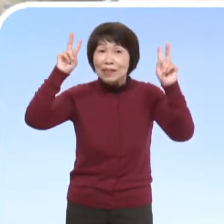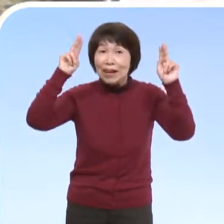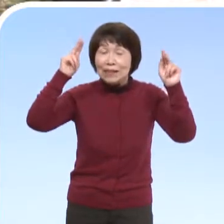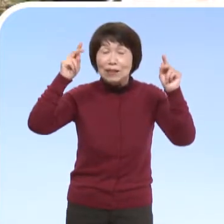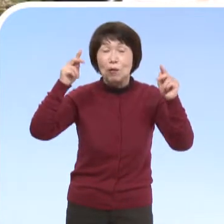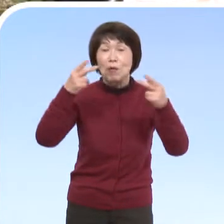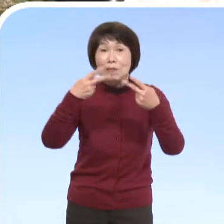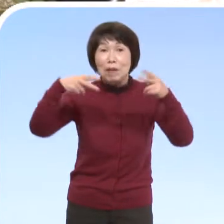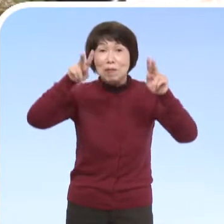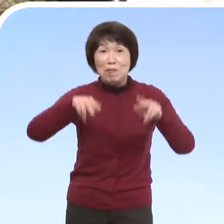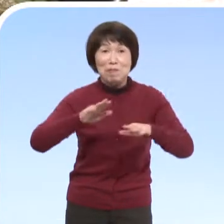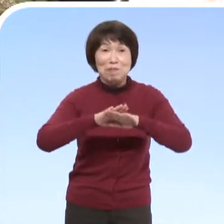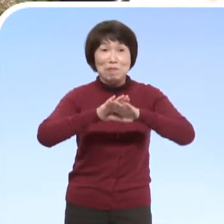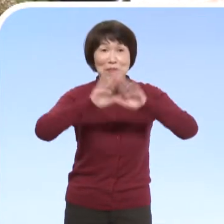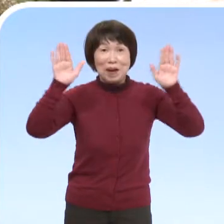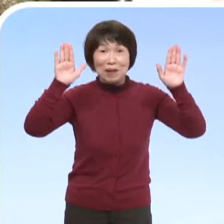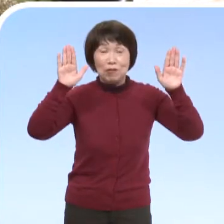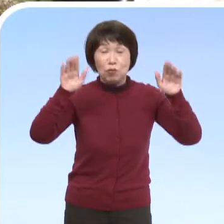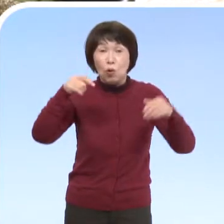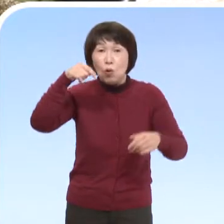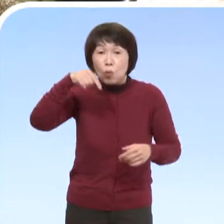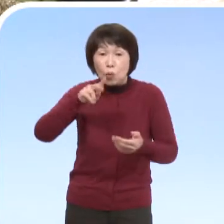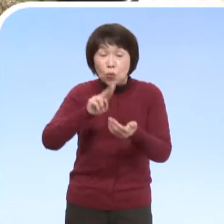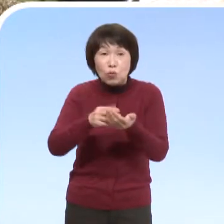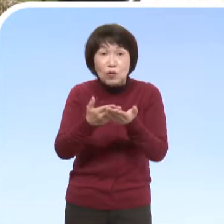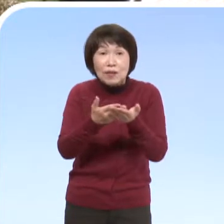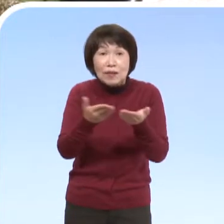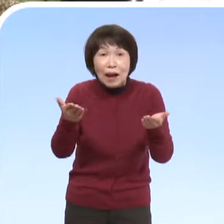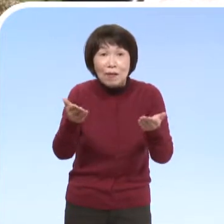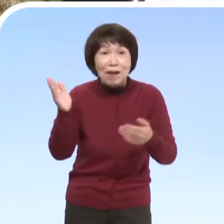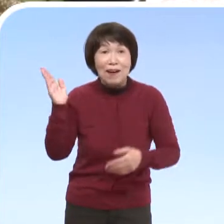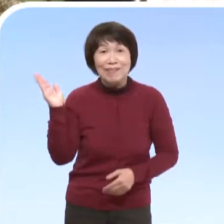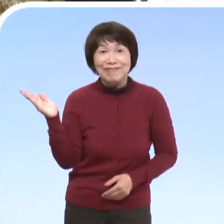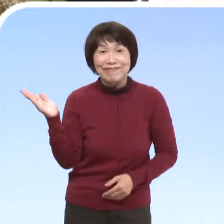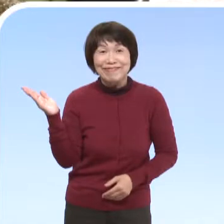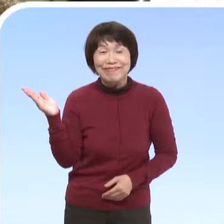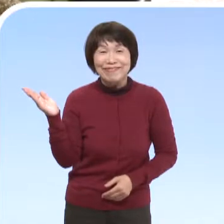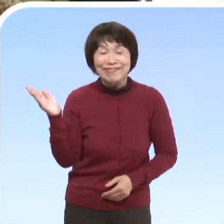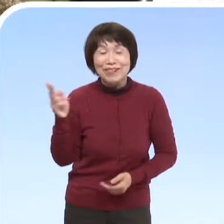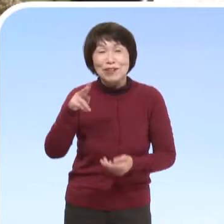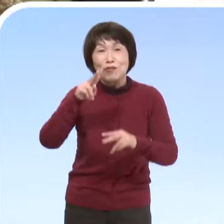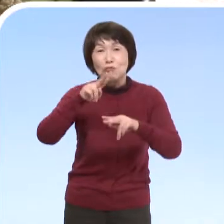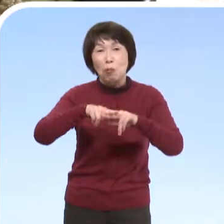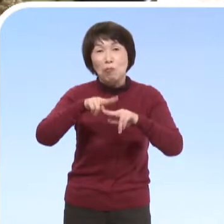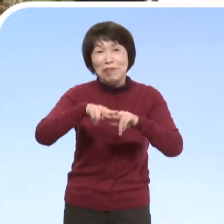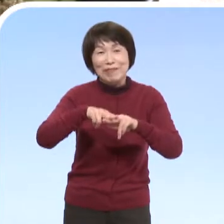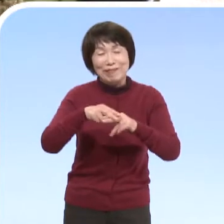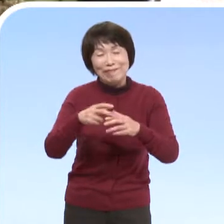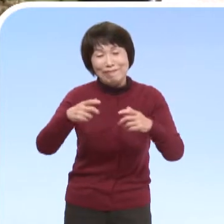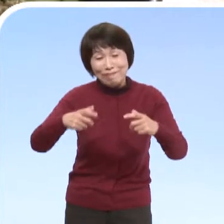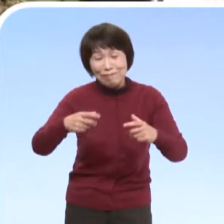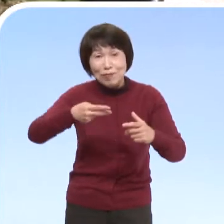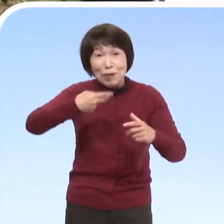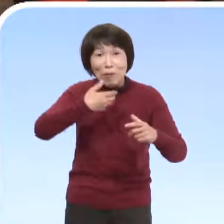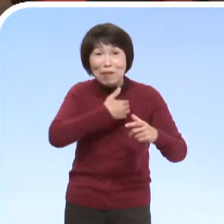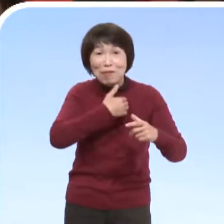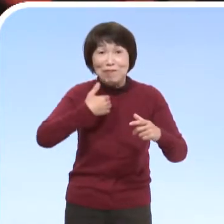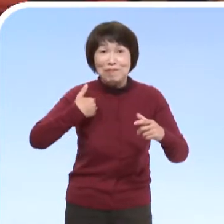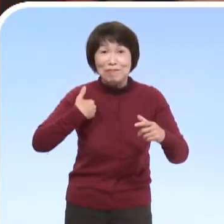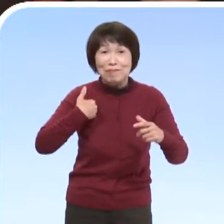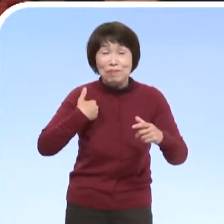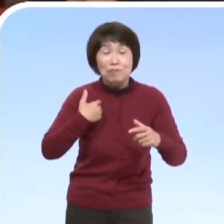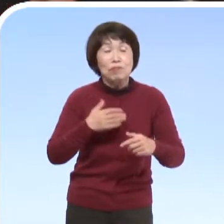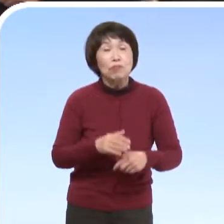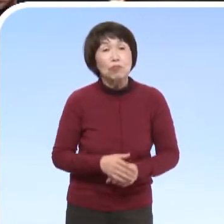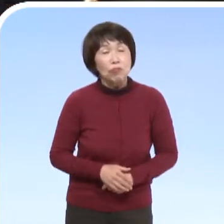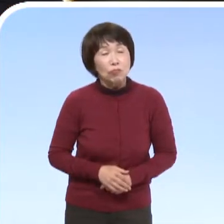ここ港寿司で食べられるのはボリューム満点のカニカニカーニバル丼。 霞ガ